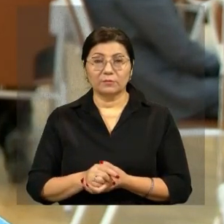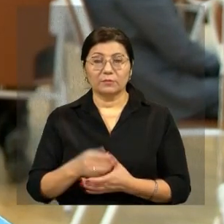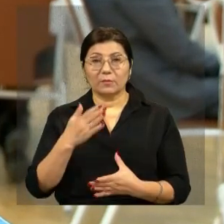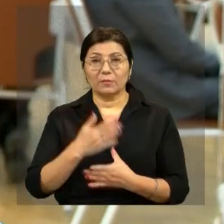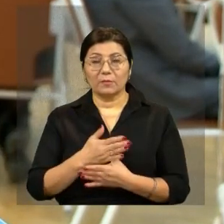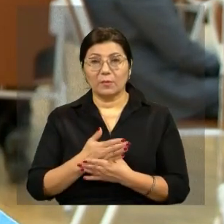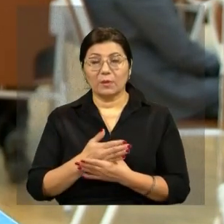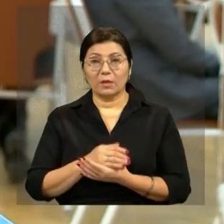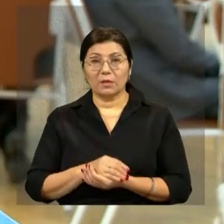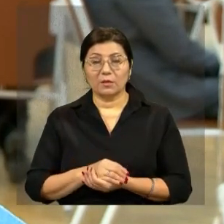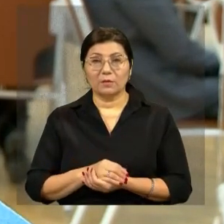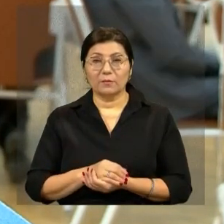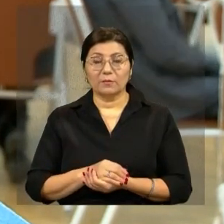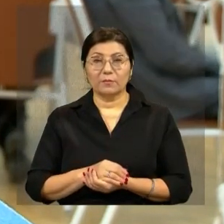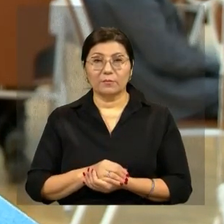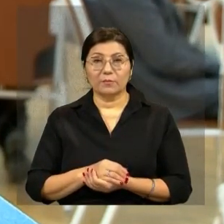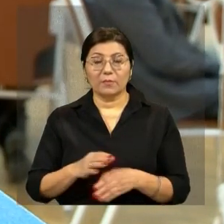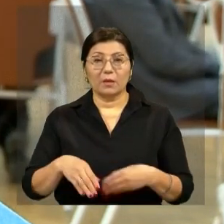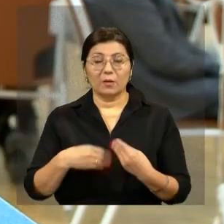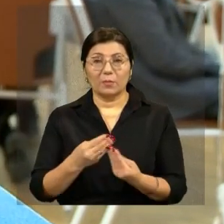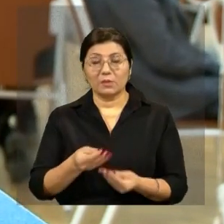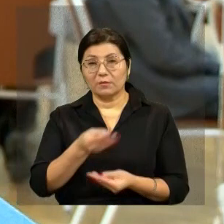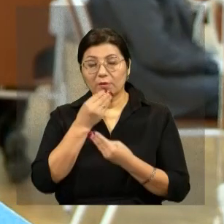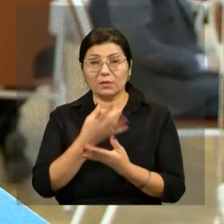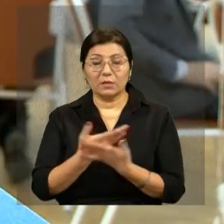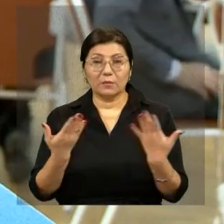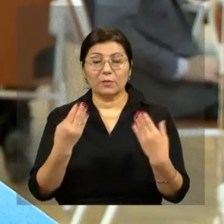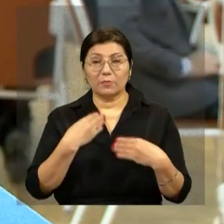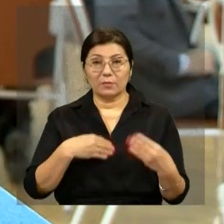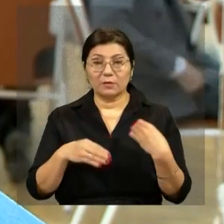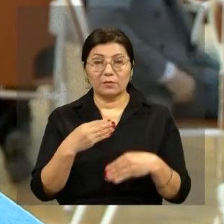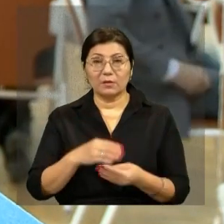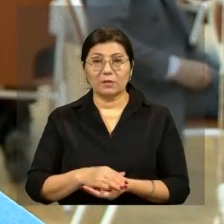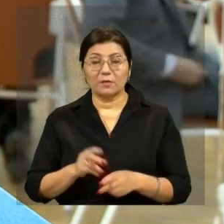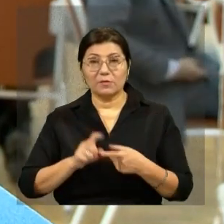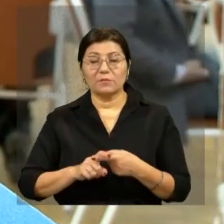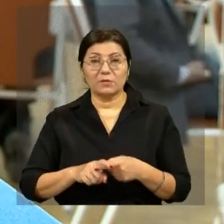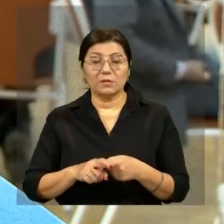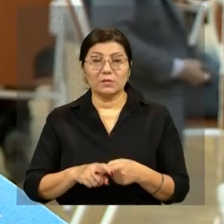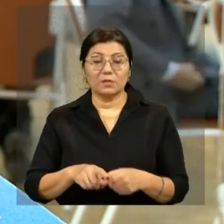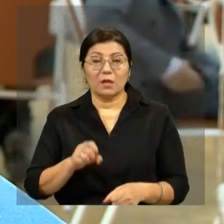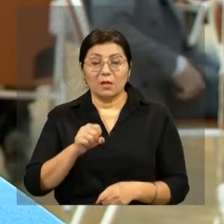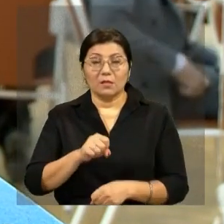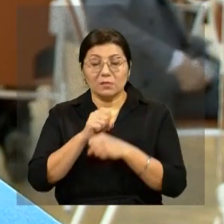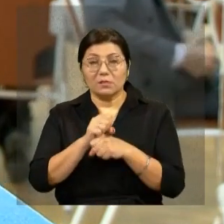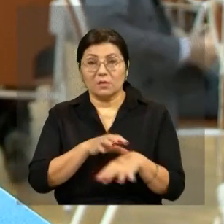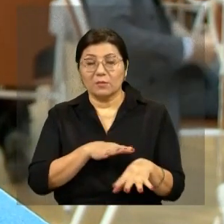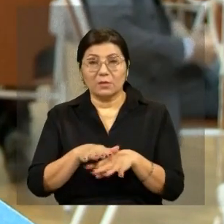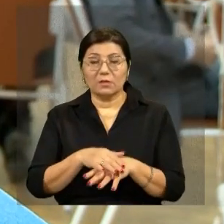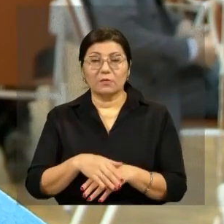Помогали сортировке продуктов и вещей. Вот, также мы в аэропорту помогали